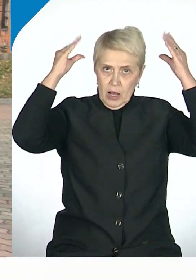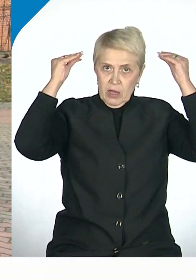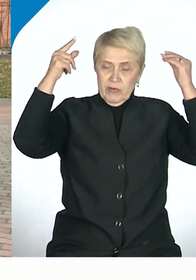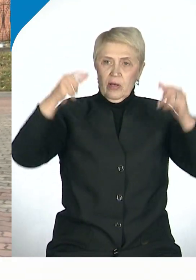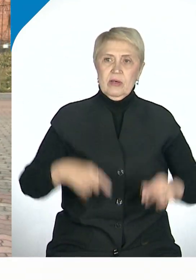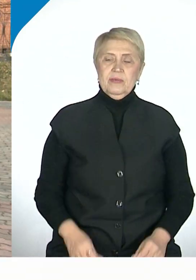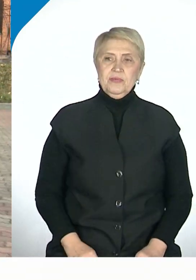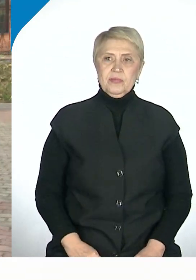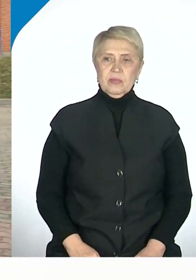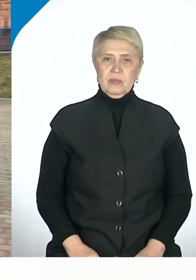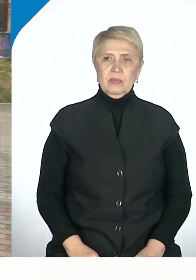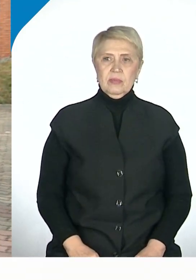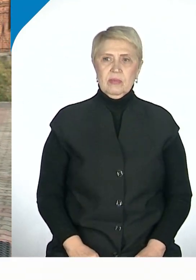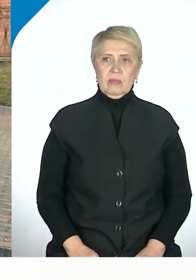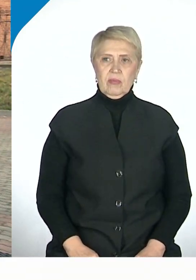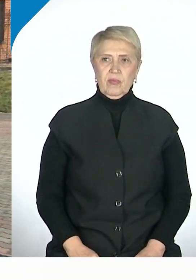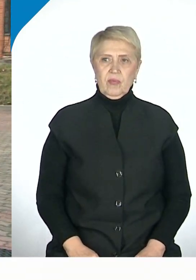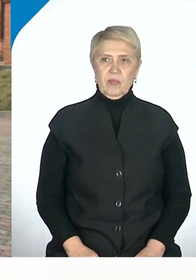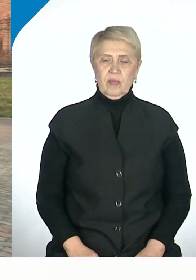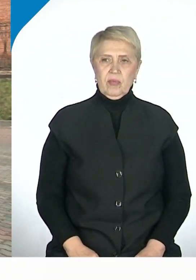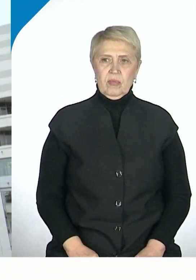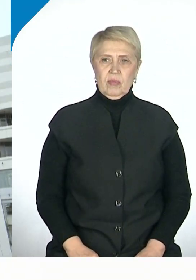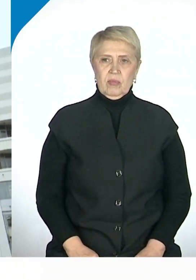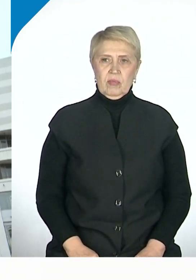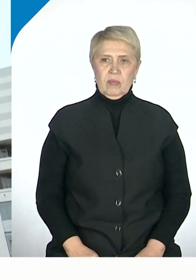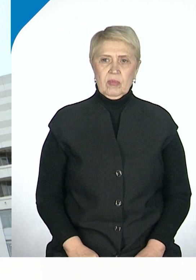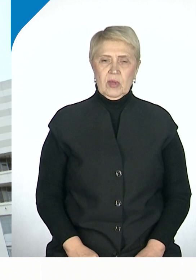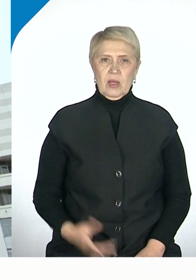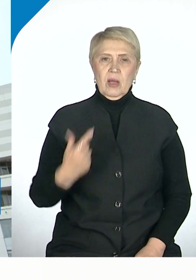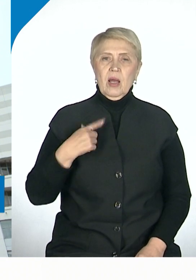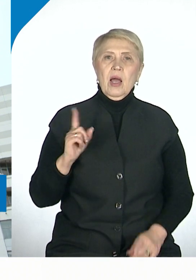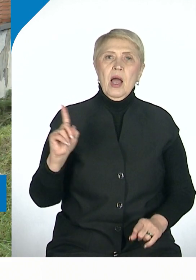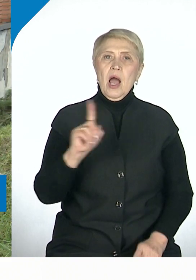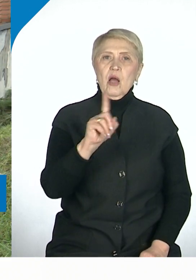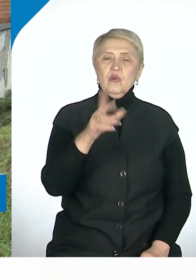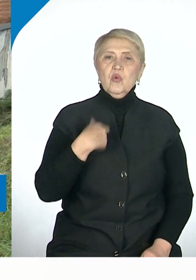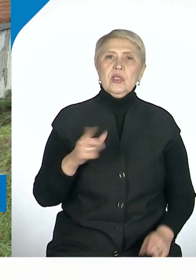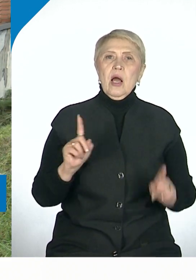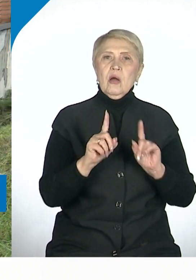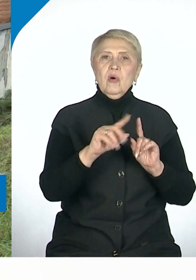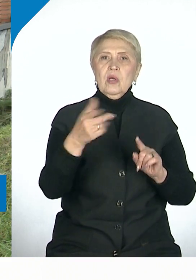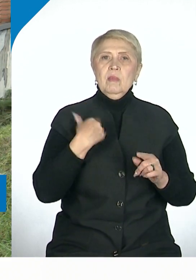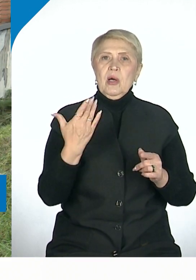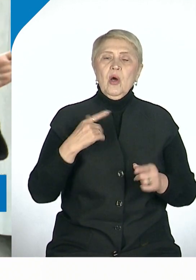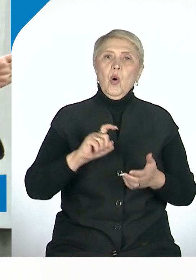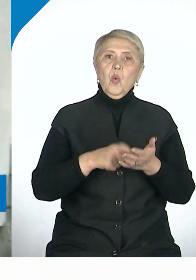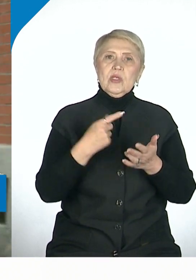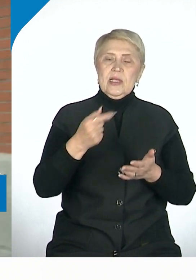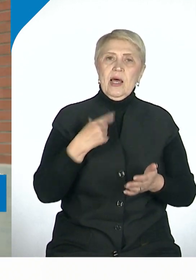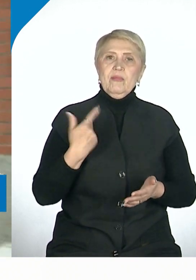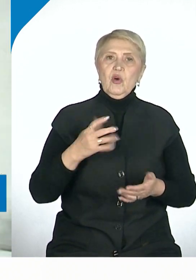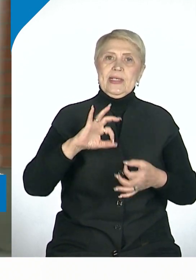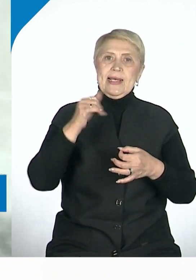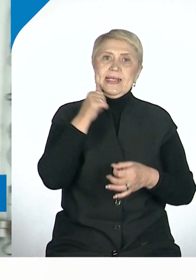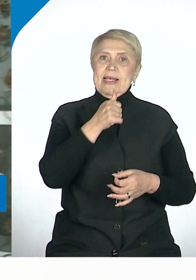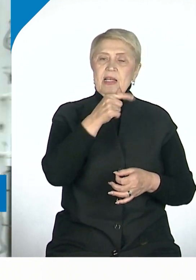знаю, он у нас в кепке, считается это или нет, но мы сейчас уточним. На экскурсии в Хабаровской синагоге мы узнаем секреты еврейского народа.